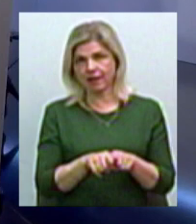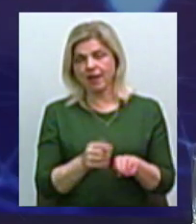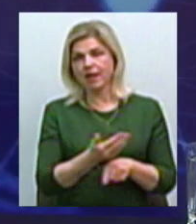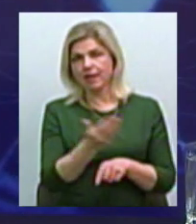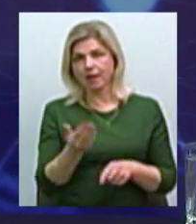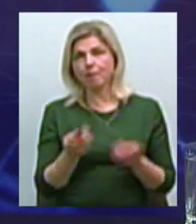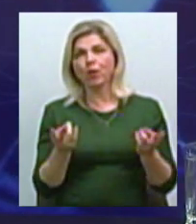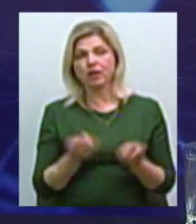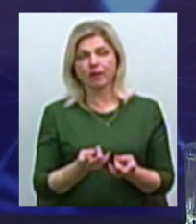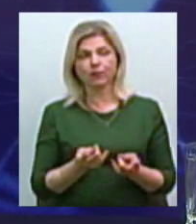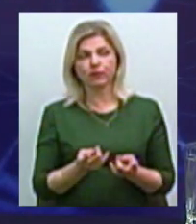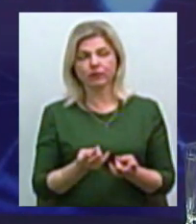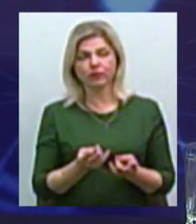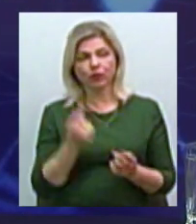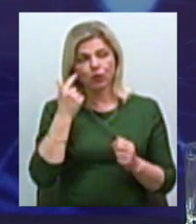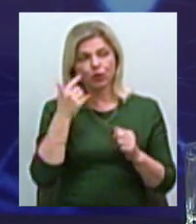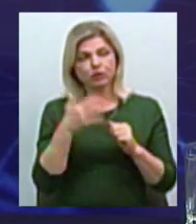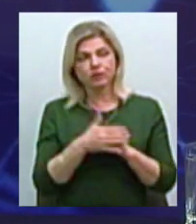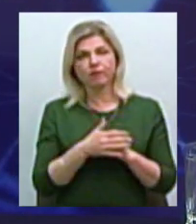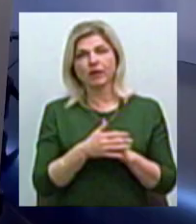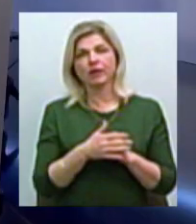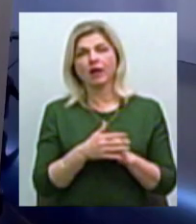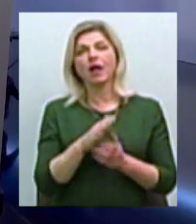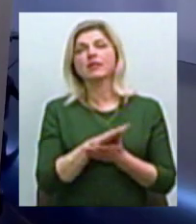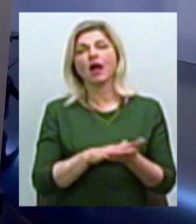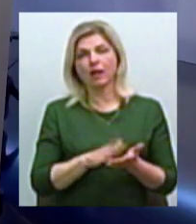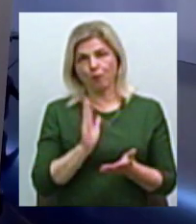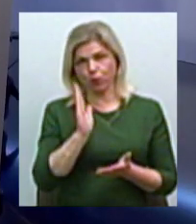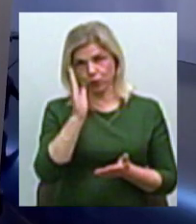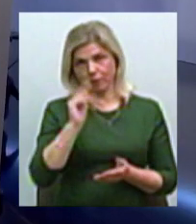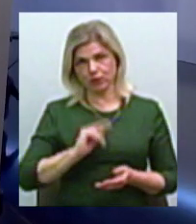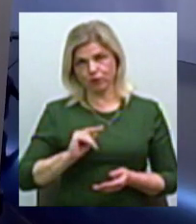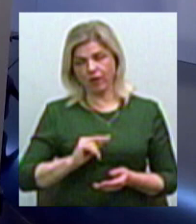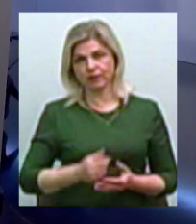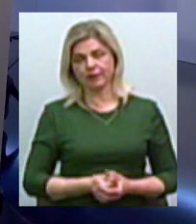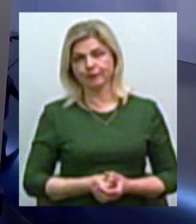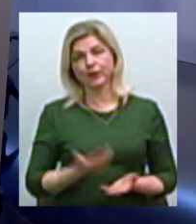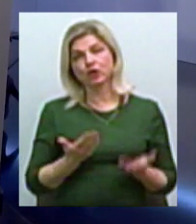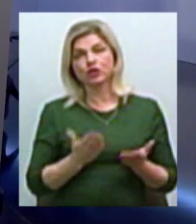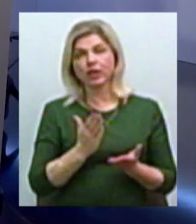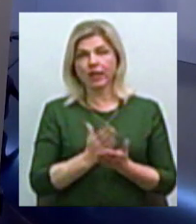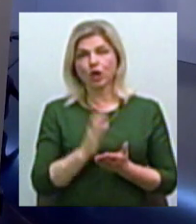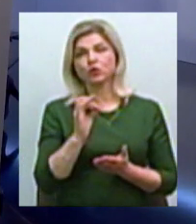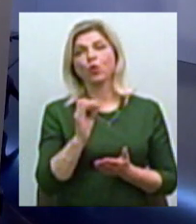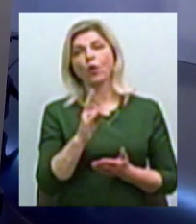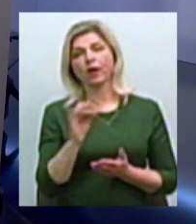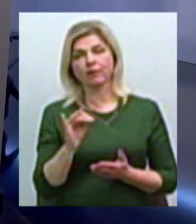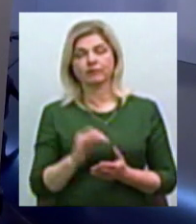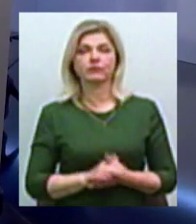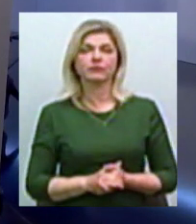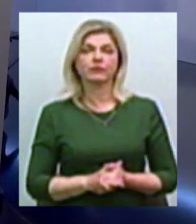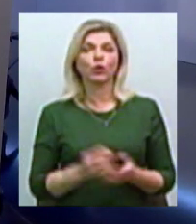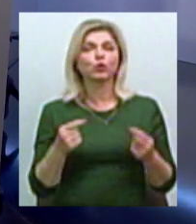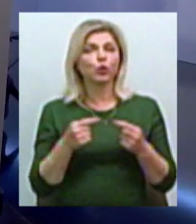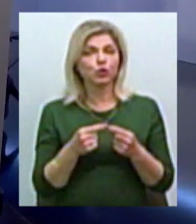потрібно розуміти, з чим вони надалі будуть працювати. Тож, чи є якісь строки? Точно